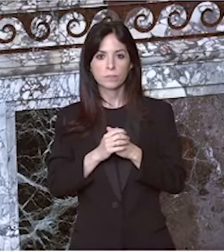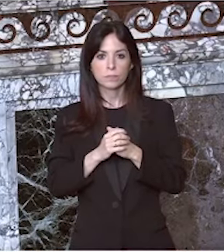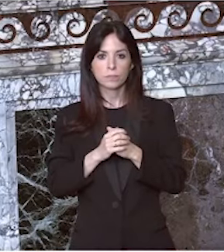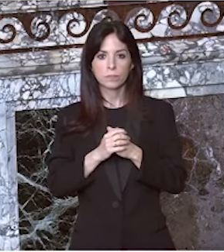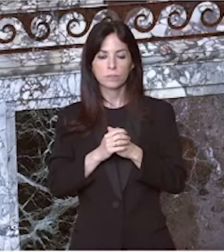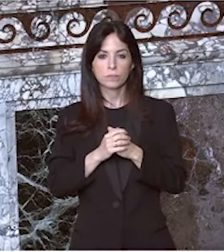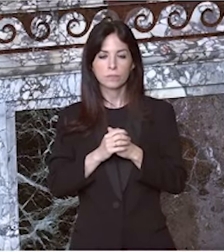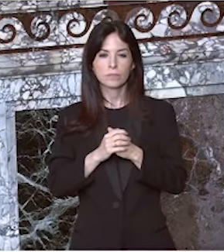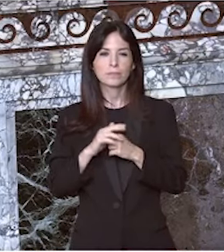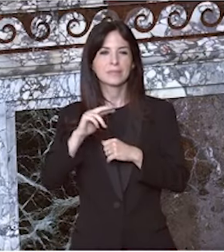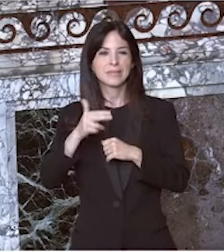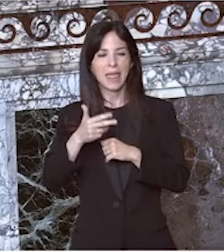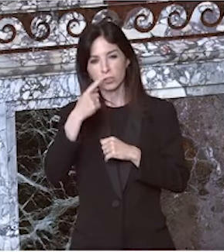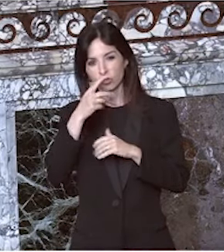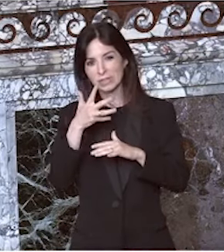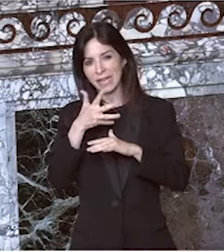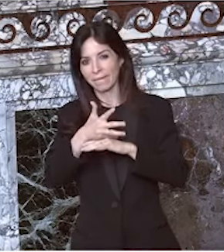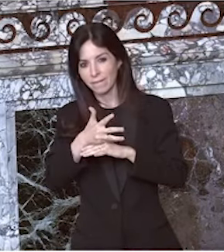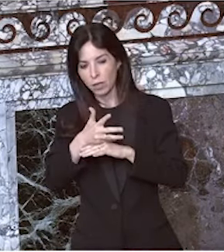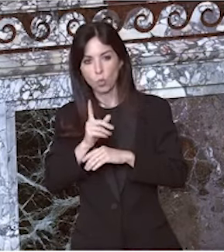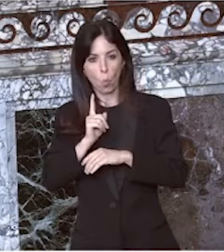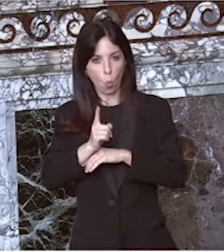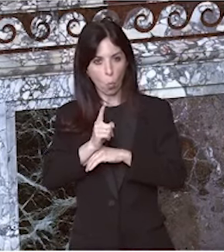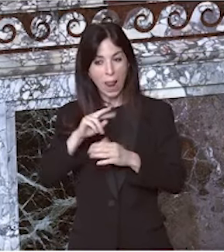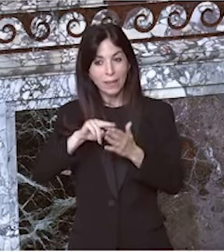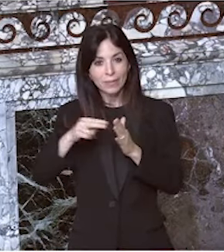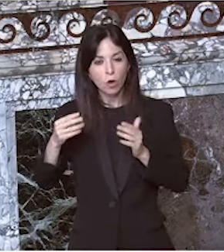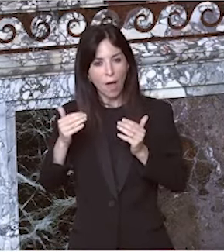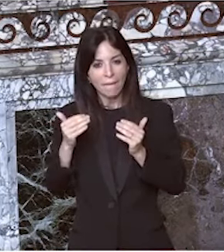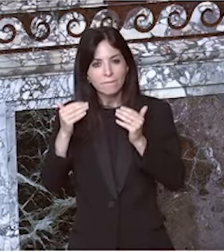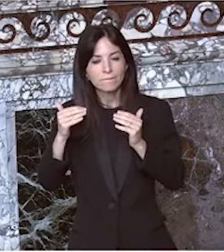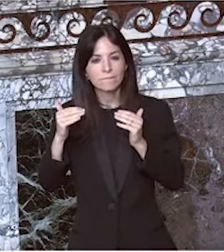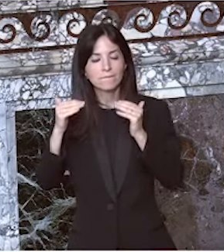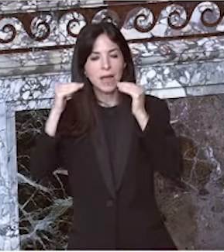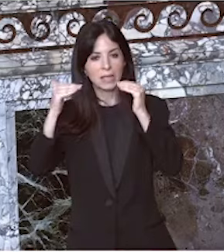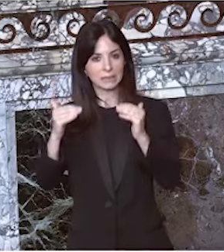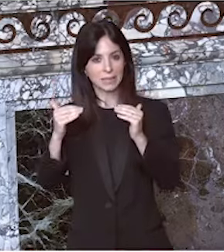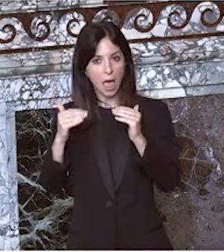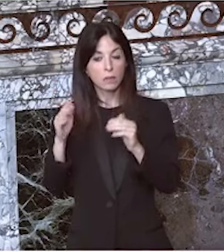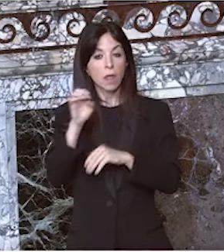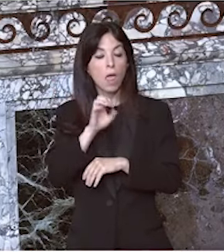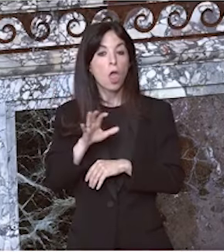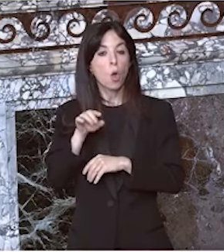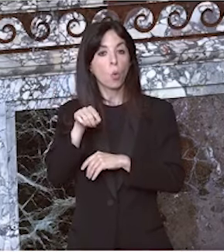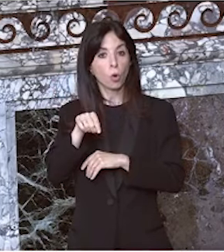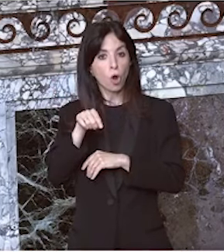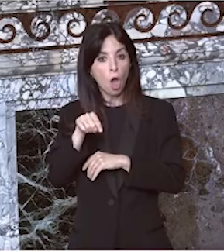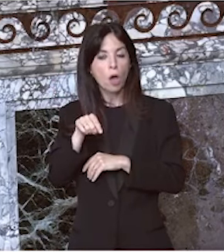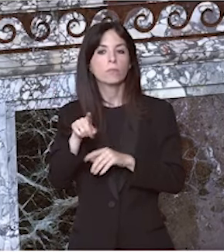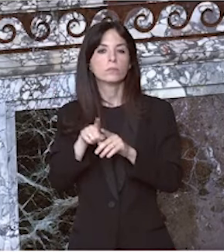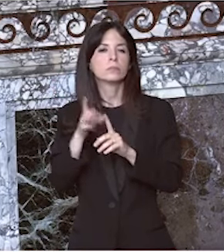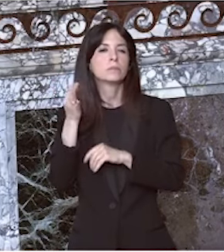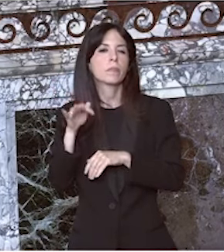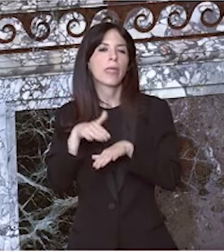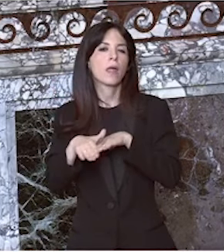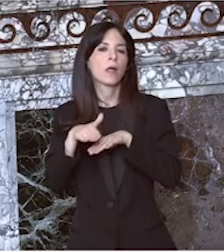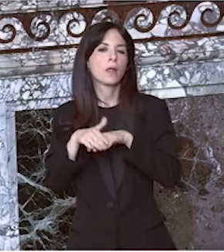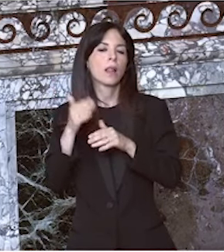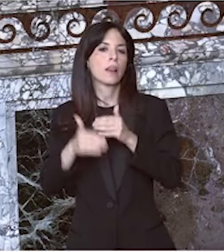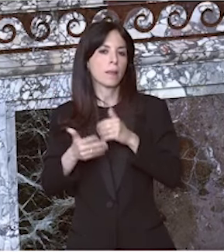Un terzo tipo di interventi riguarda le tecnologie avanzate, nella cui produzione l'Europa sconta una limitata